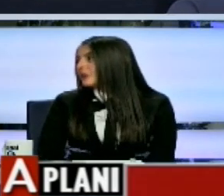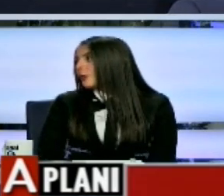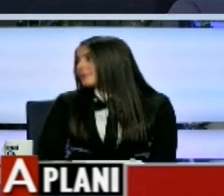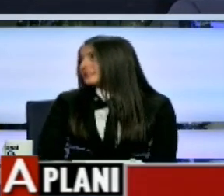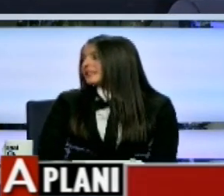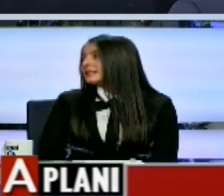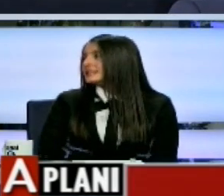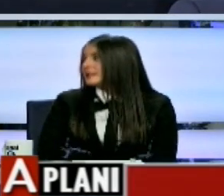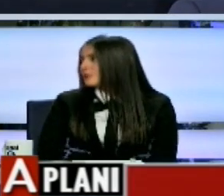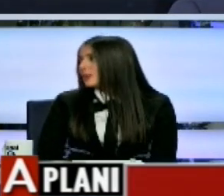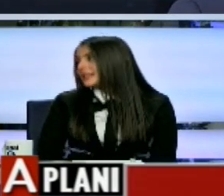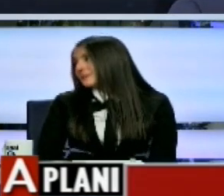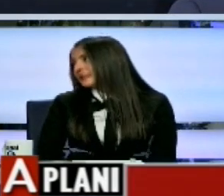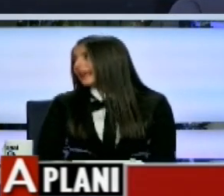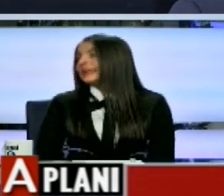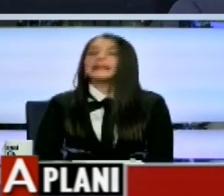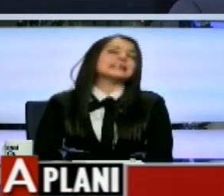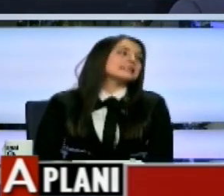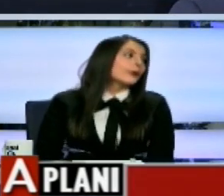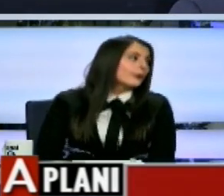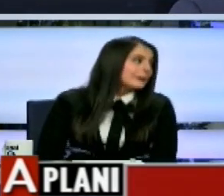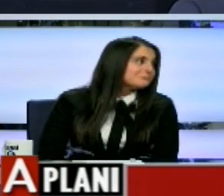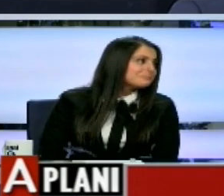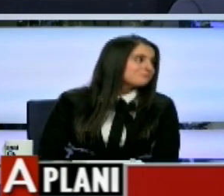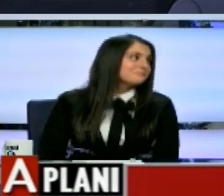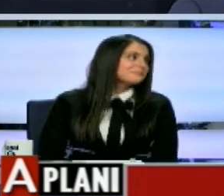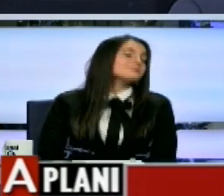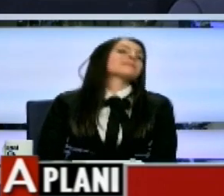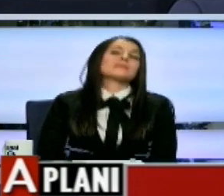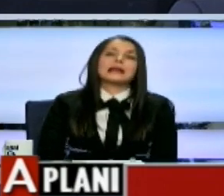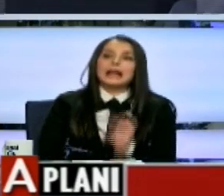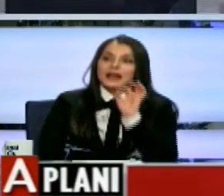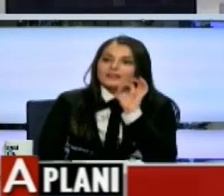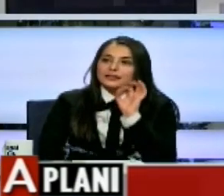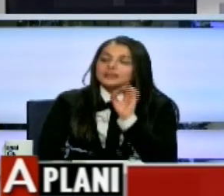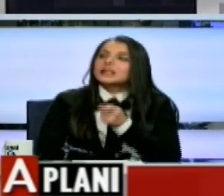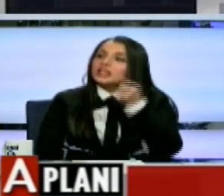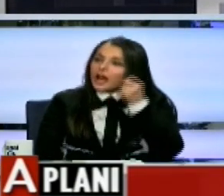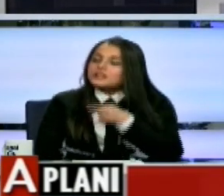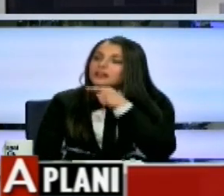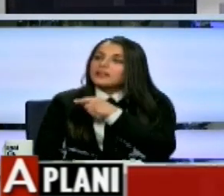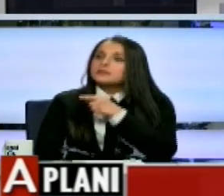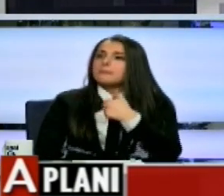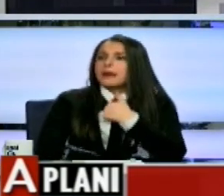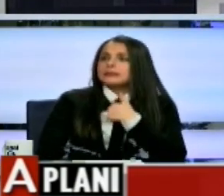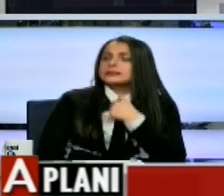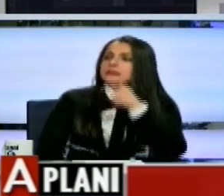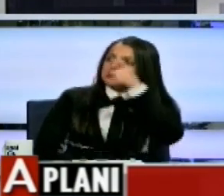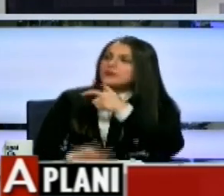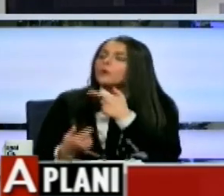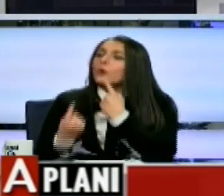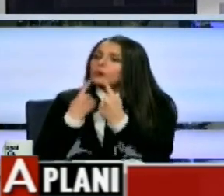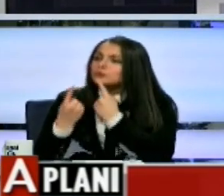yerine koymasını istemiyorum. Aynı zamanda engellilerin de öyle. Evet. Gerçekten ben siz